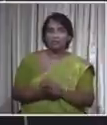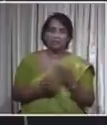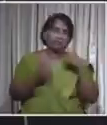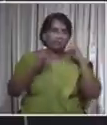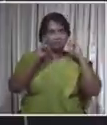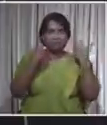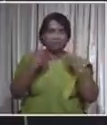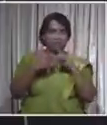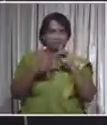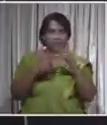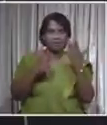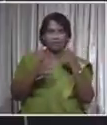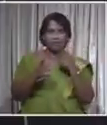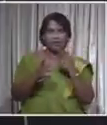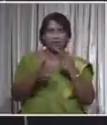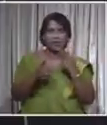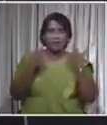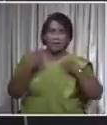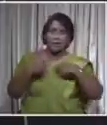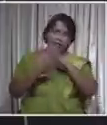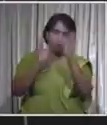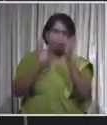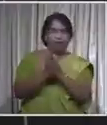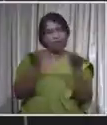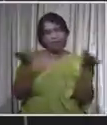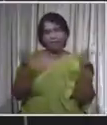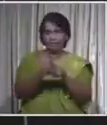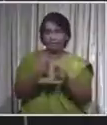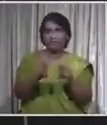කවුරු කිව්වත් රාජපක්ෂල ඔක්කොම එකයි හරි